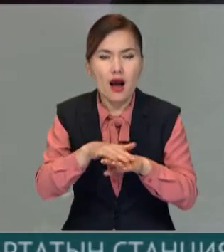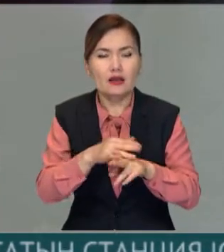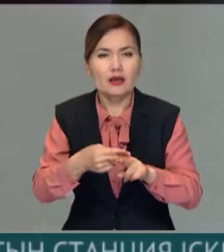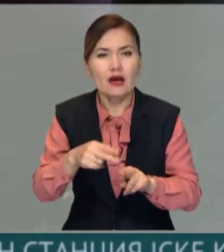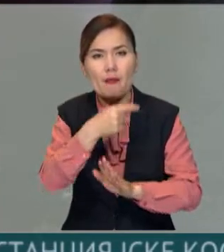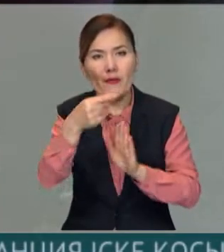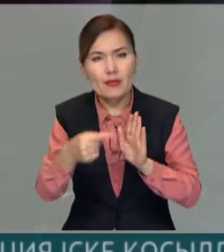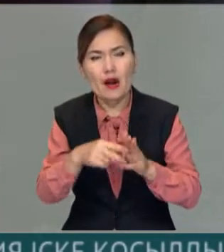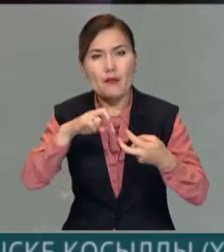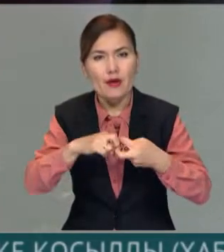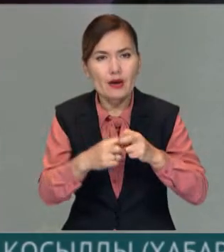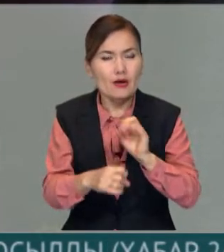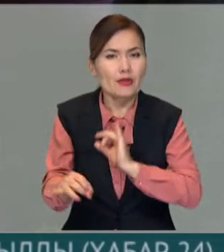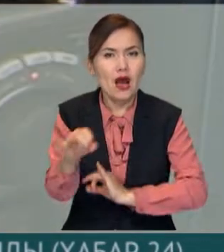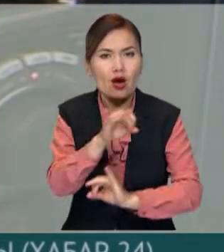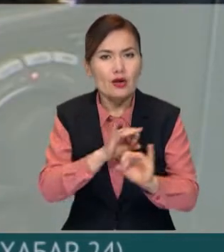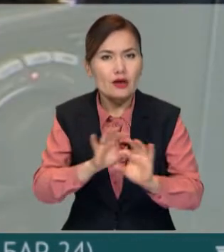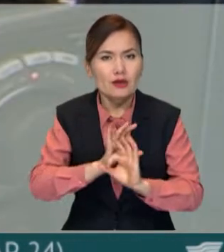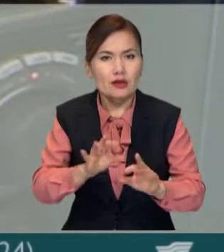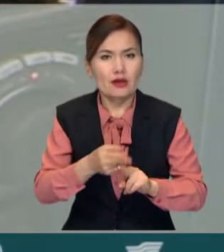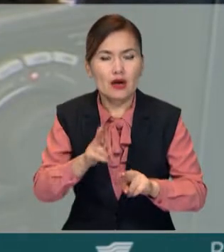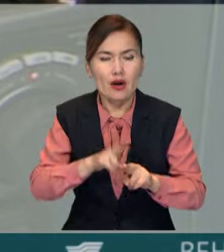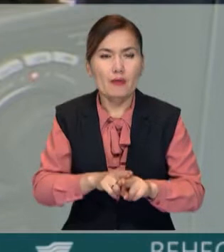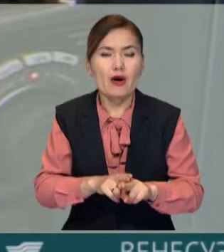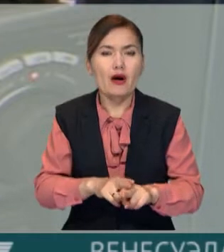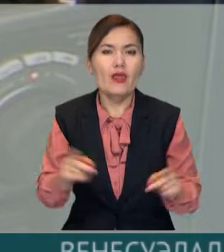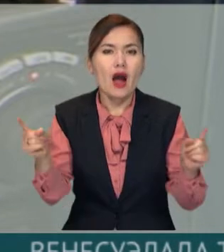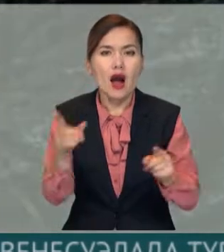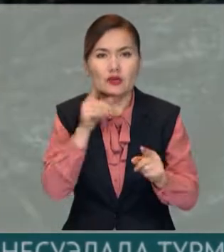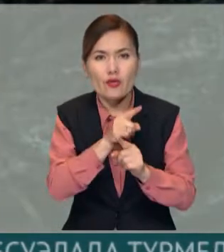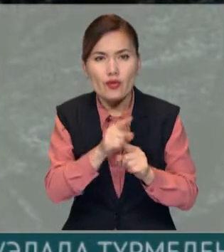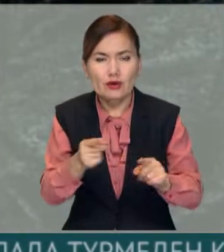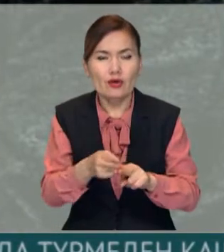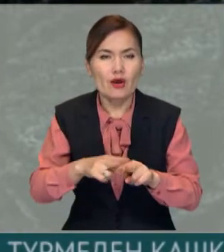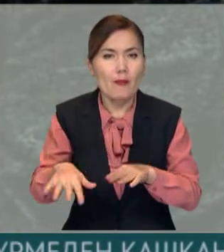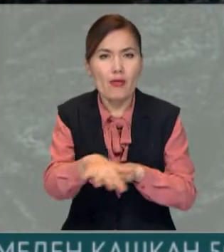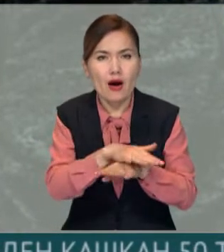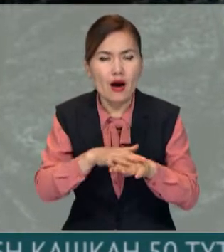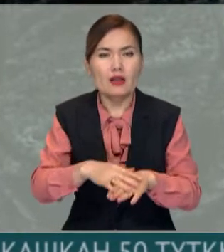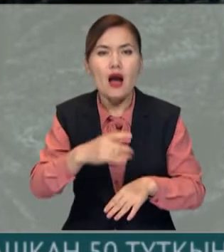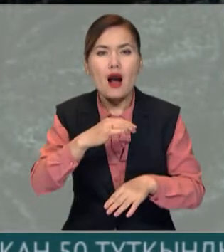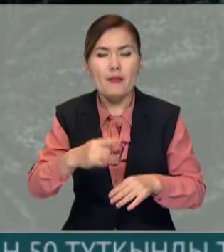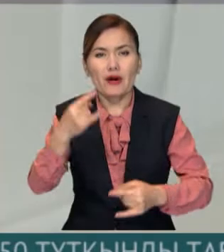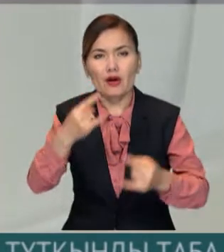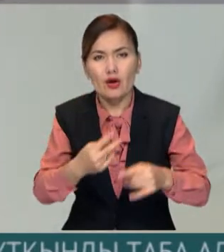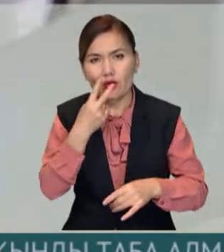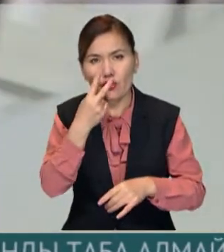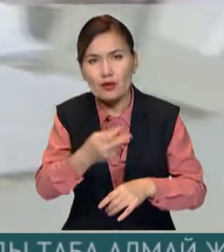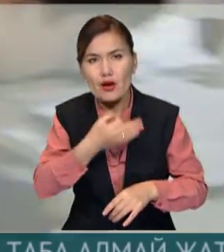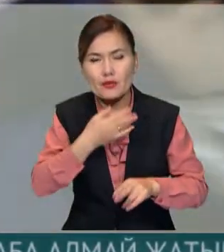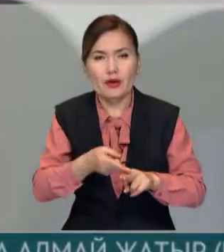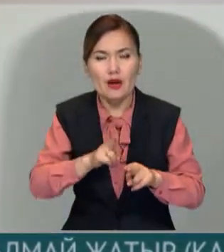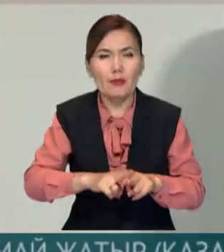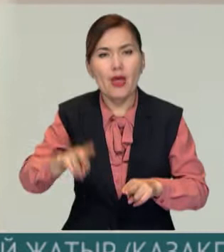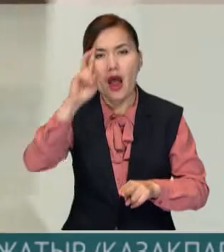өзекті тақырыптарды қаузады. Хабар аз уақыттың ішінде кең аудиториясында жинап үлгерді. Эфирге саяси қоғамдық